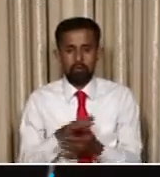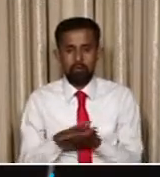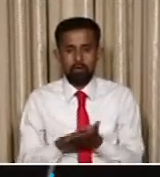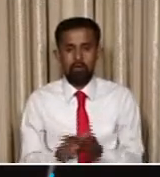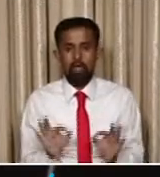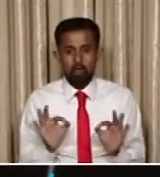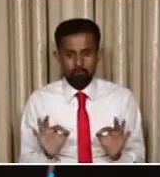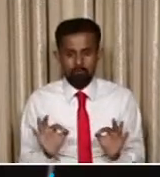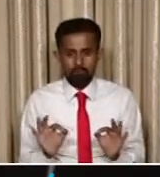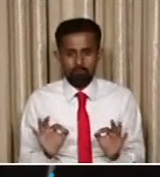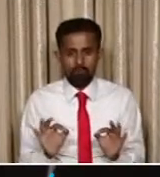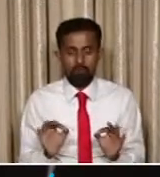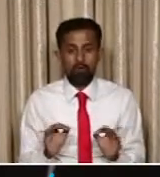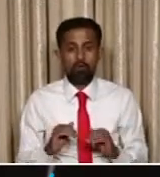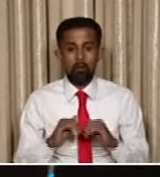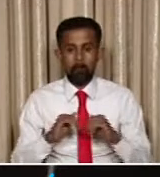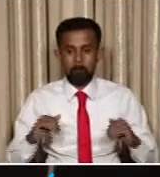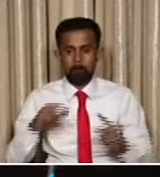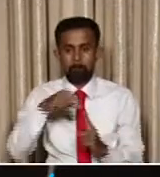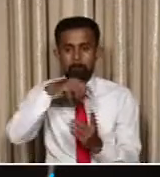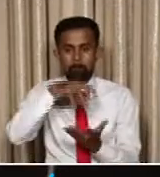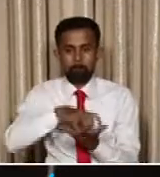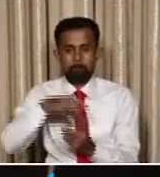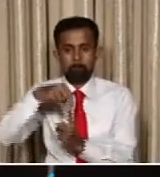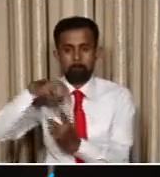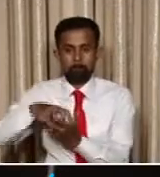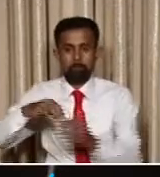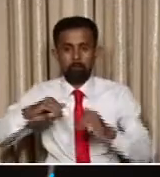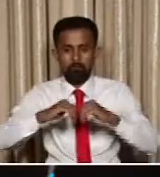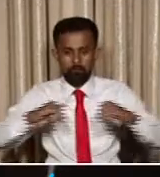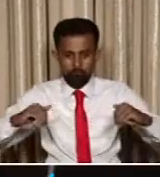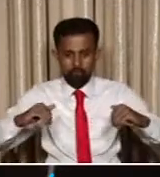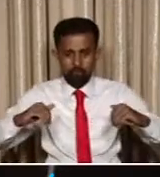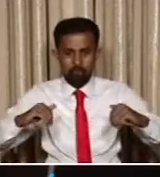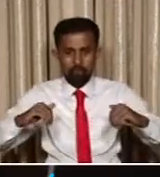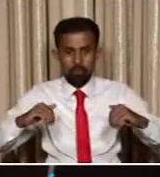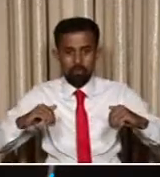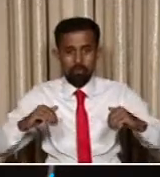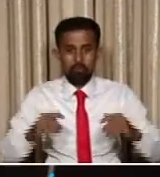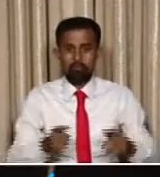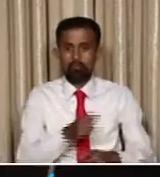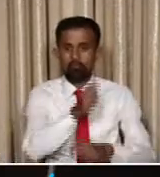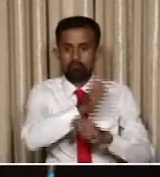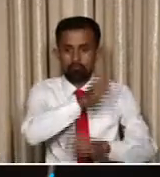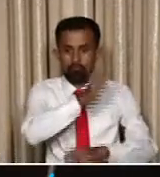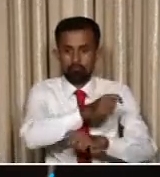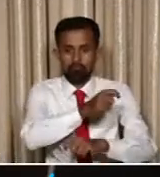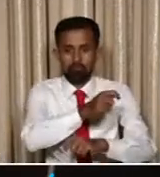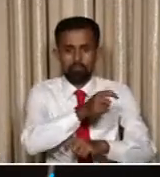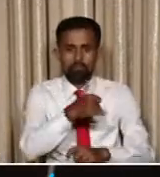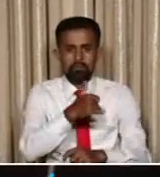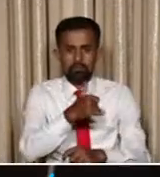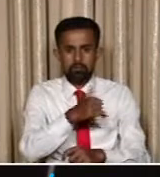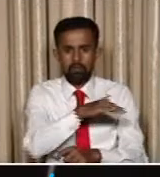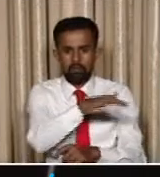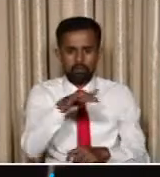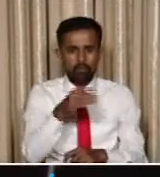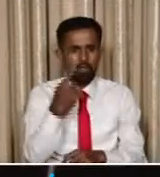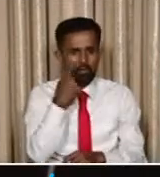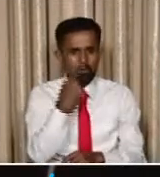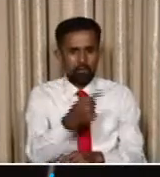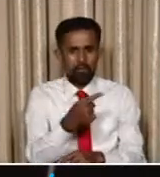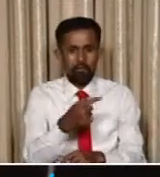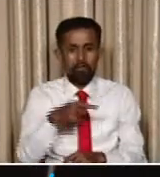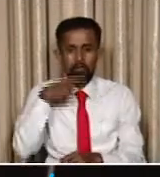තියෙනවා මේක වෙන් කරන්න පළාත් හැටියට වෙන් කරලා මේ කියන විදිහට මේ මියුසිකල්ස් සමහර තැන්වල අපි දකිනවා මේ